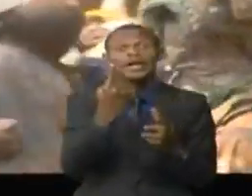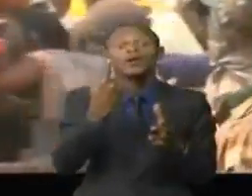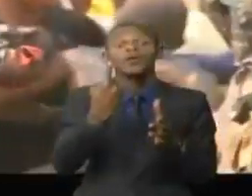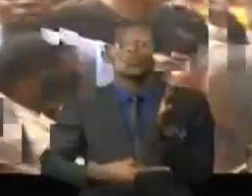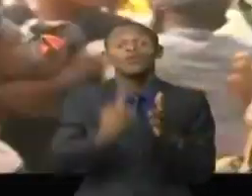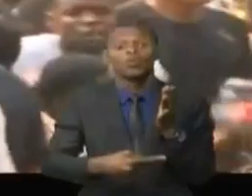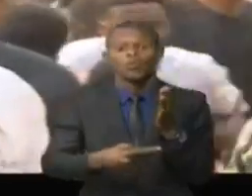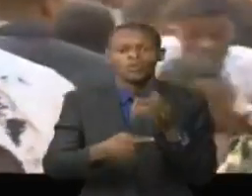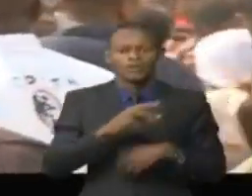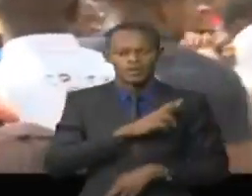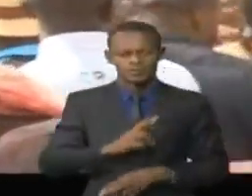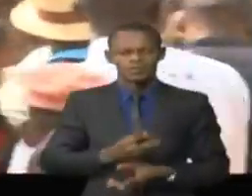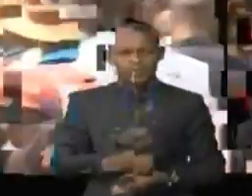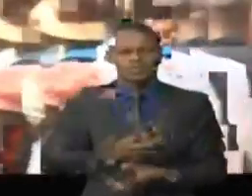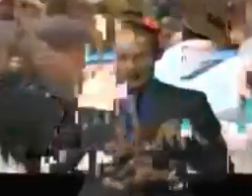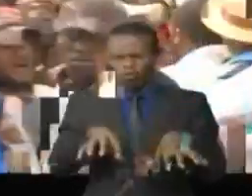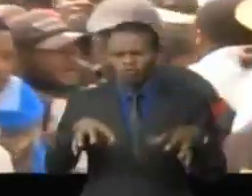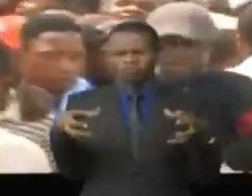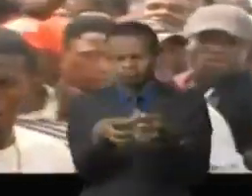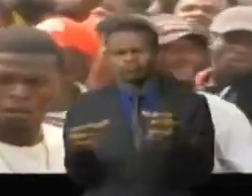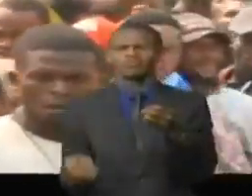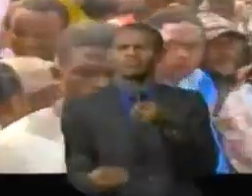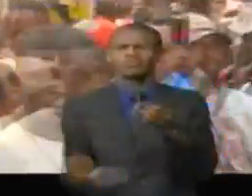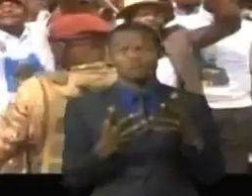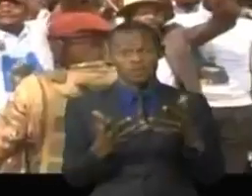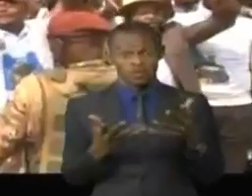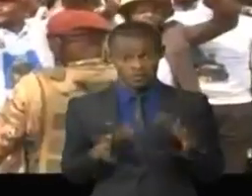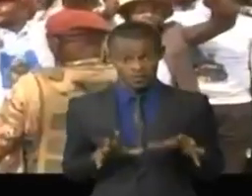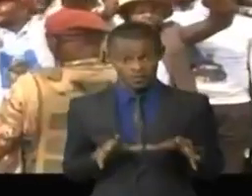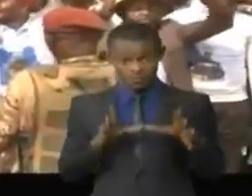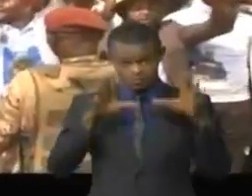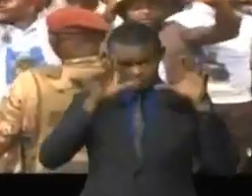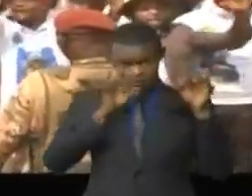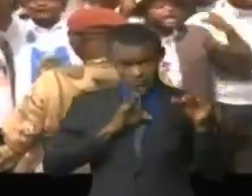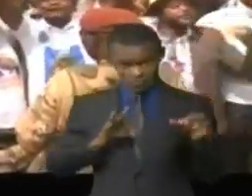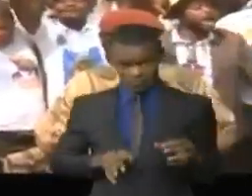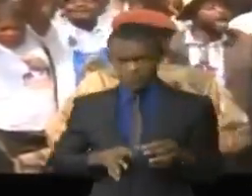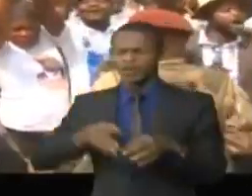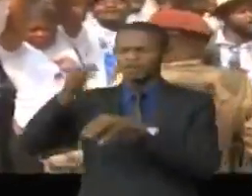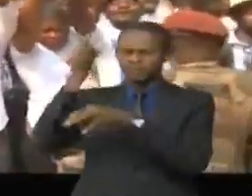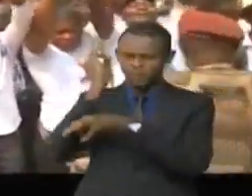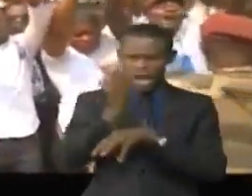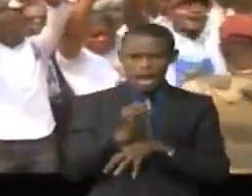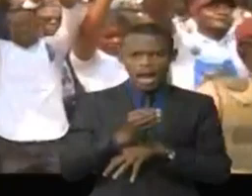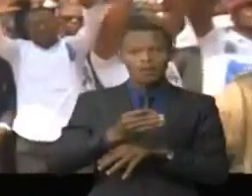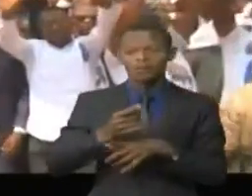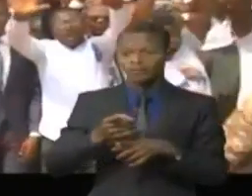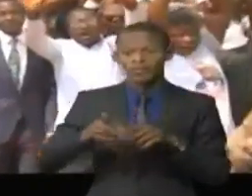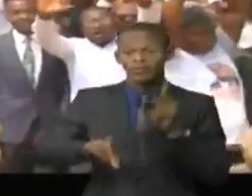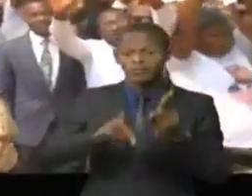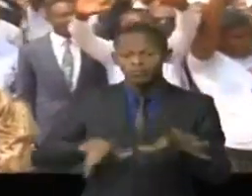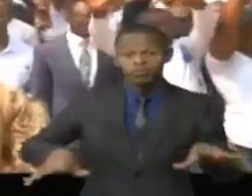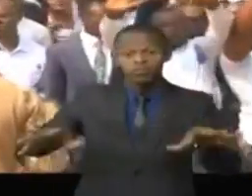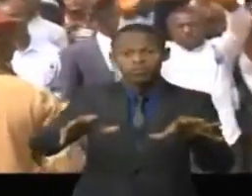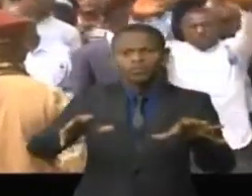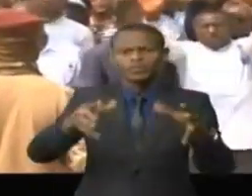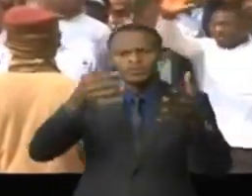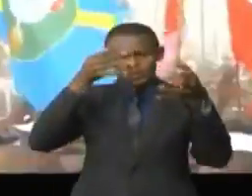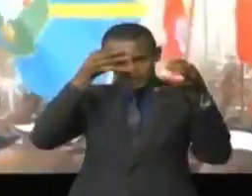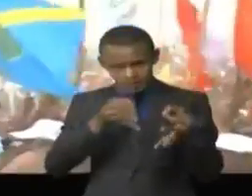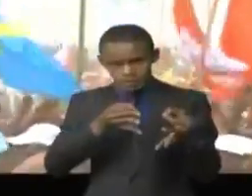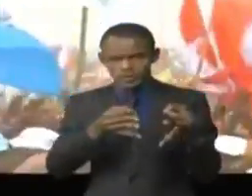Le commandant suprême a en outre exprimé sa gratitude envers les patriotes qui ont choisi de rejoindre le rang des forces armées de la République démocratique du